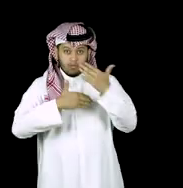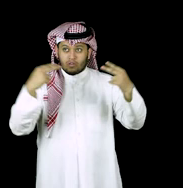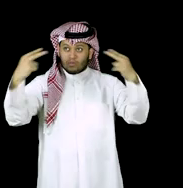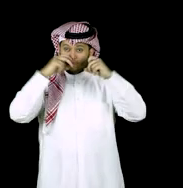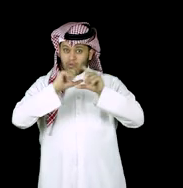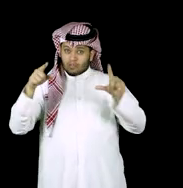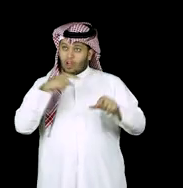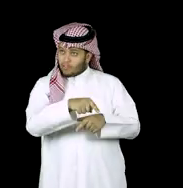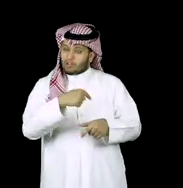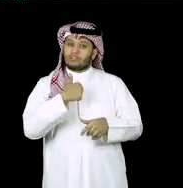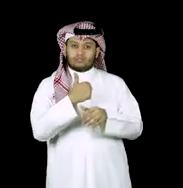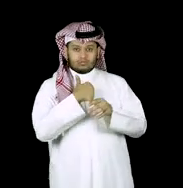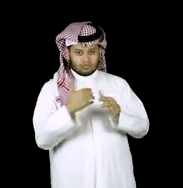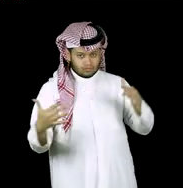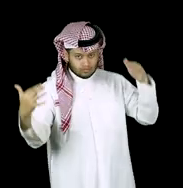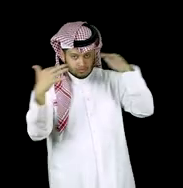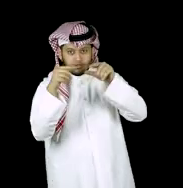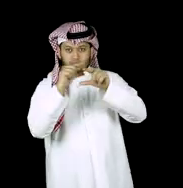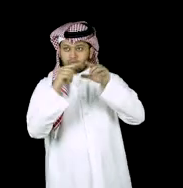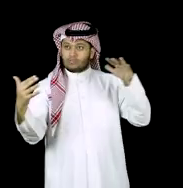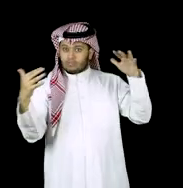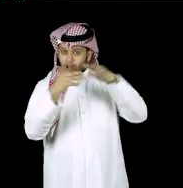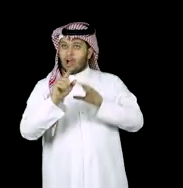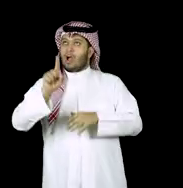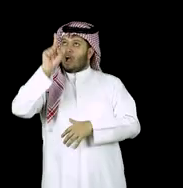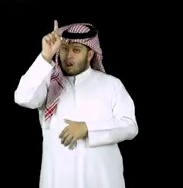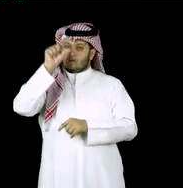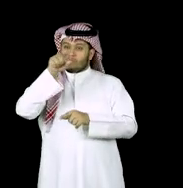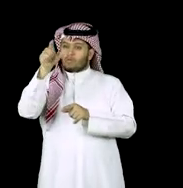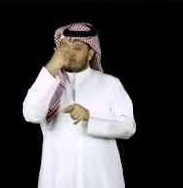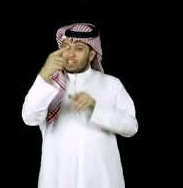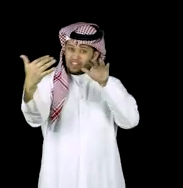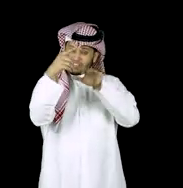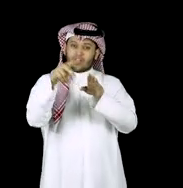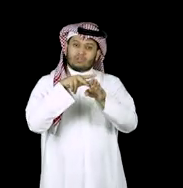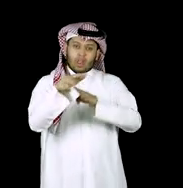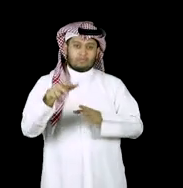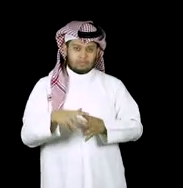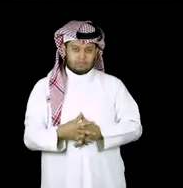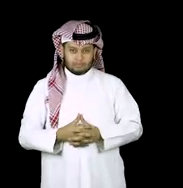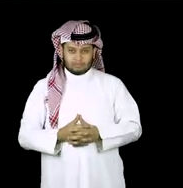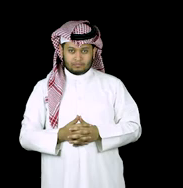أن تولوهم، ومن يتولهم فأولئك هم الظالمون.